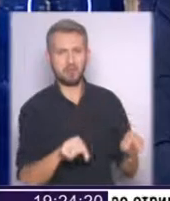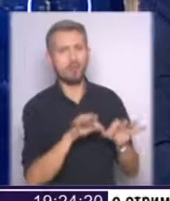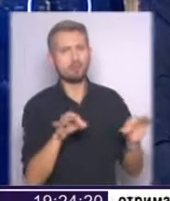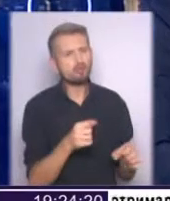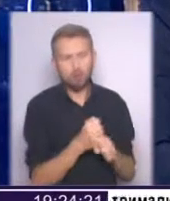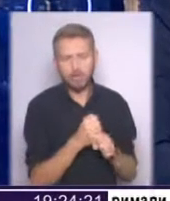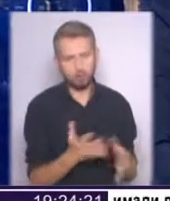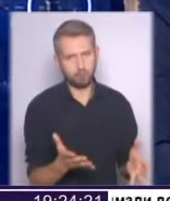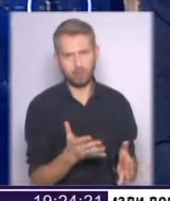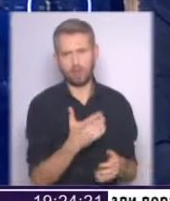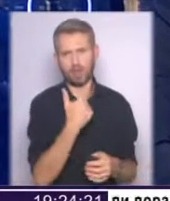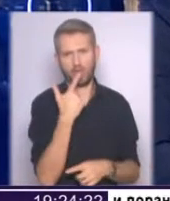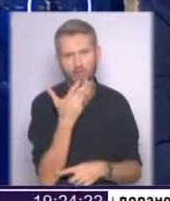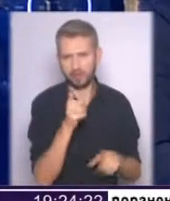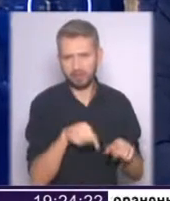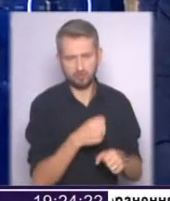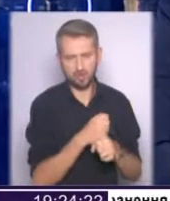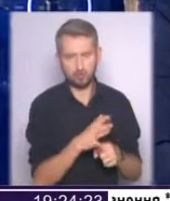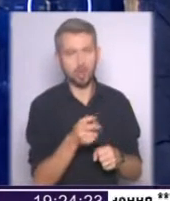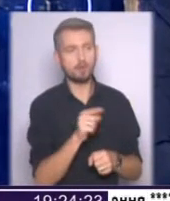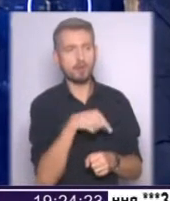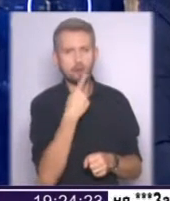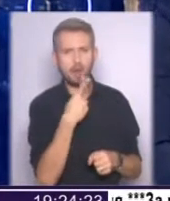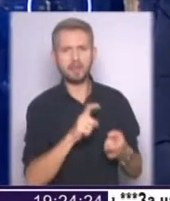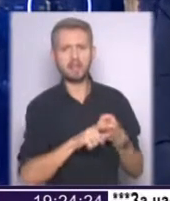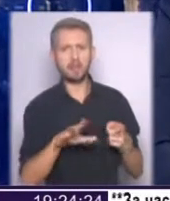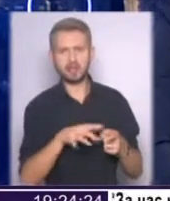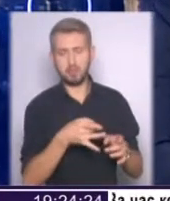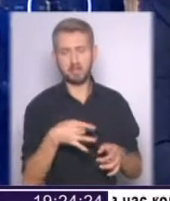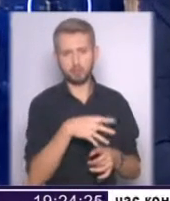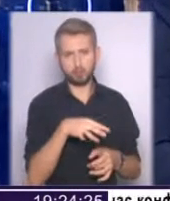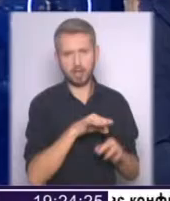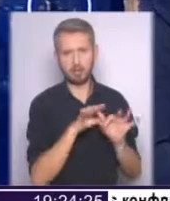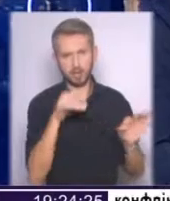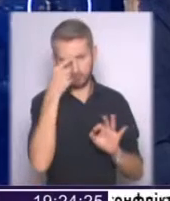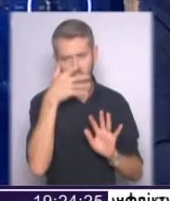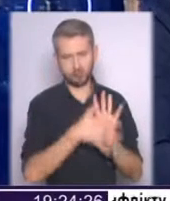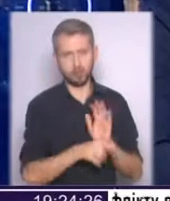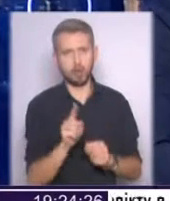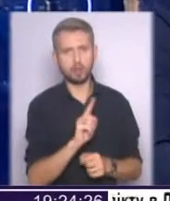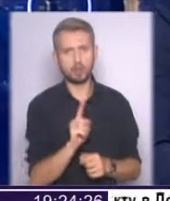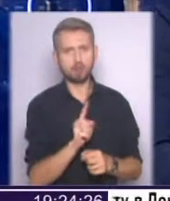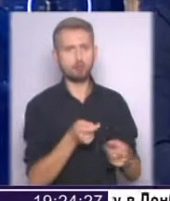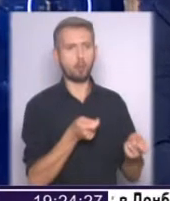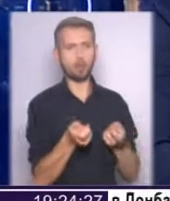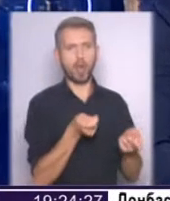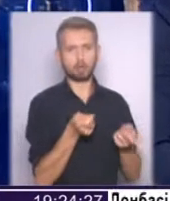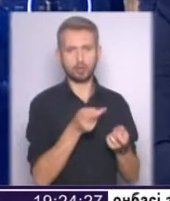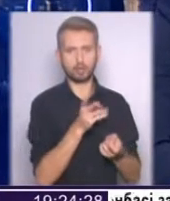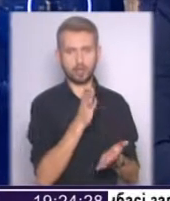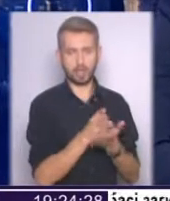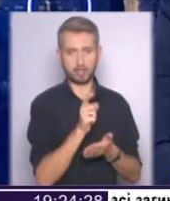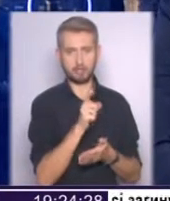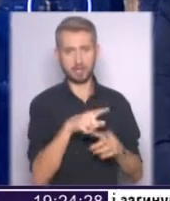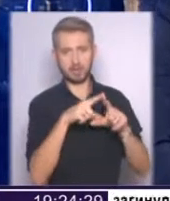робиться. І про те, що вони говорять, що ми незалежна республіка, ну ми ж прекрасно всі розуміємо, що куратори, які є там з Кремля, з